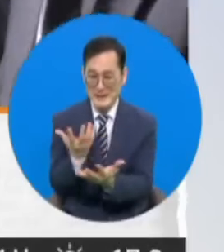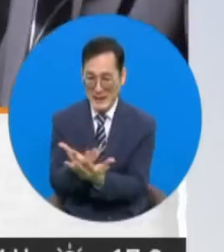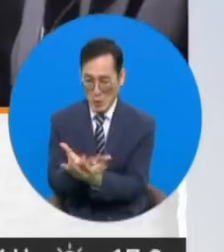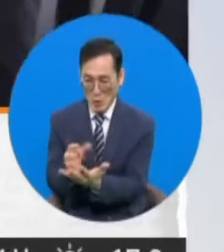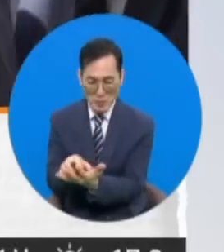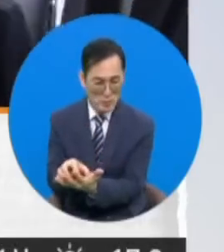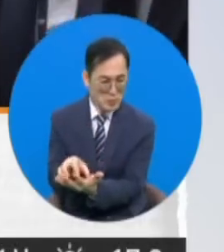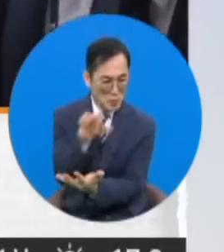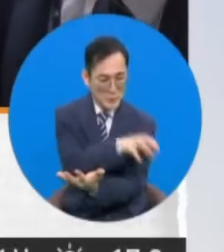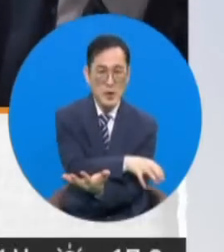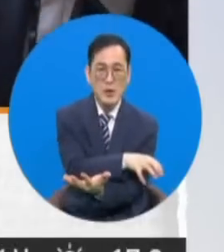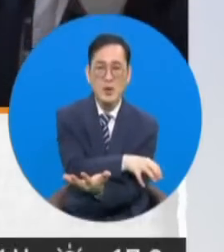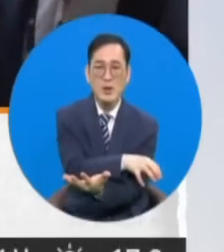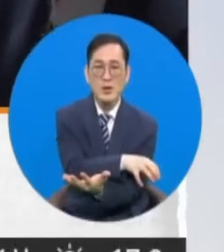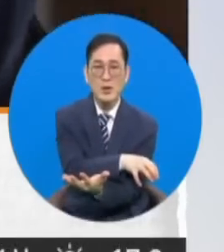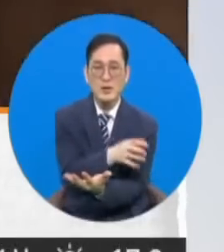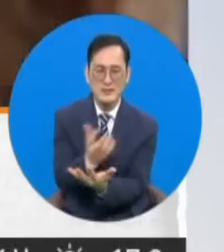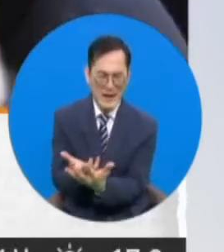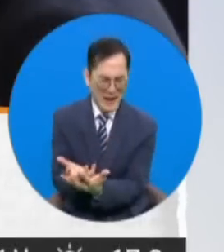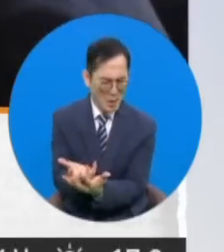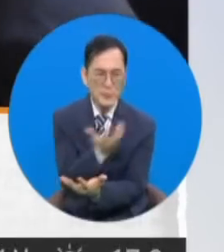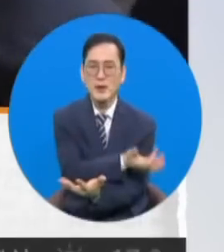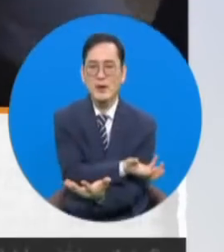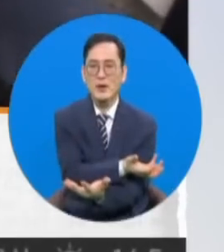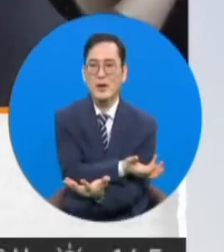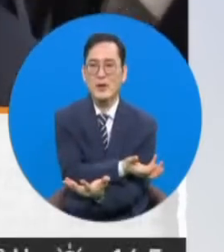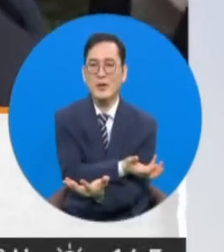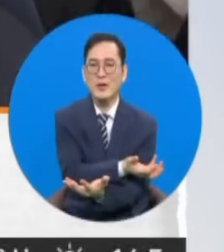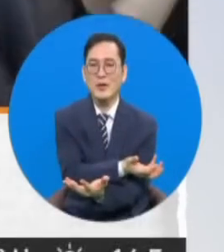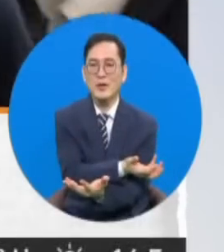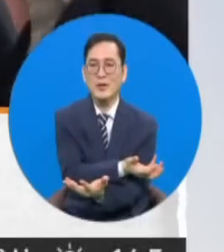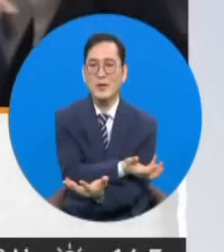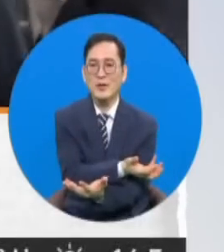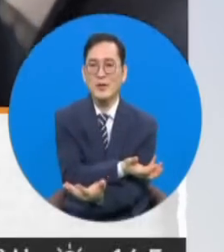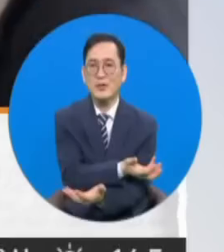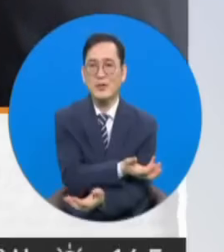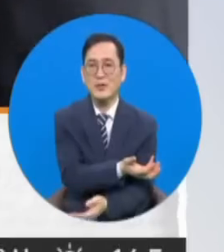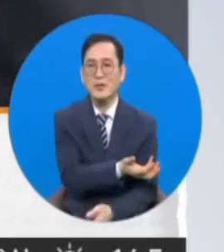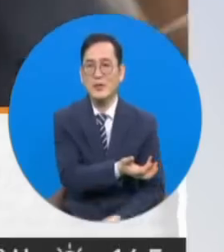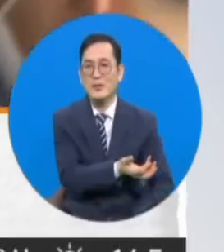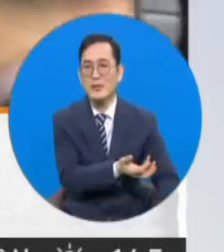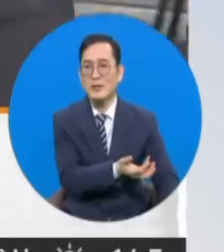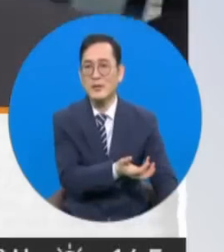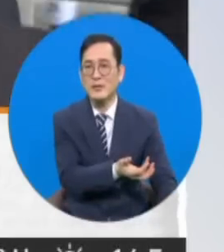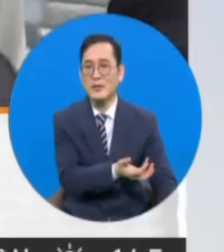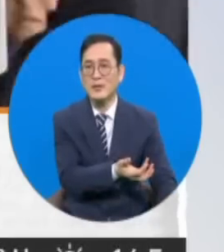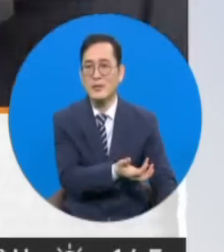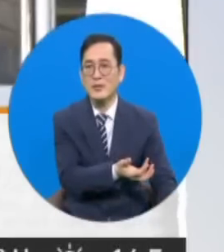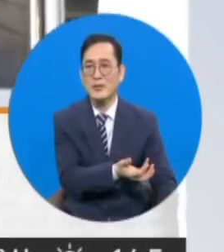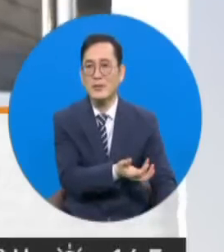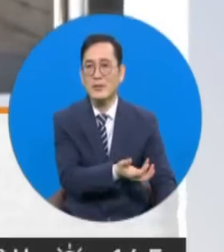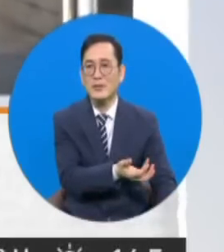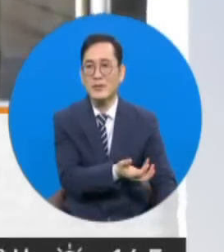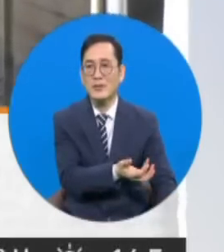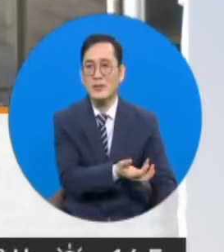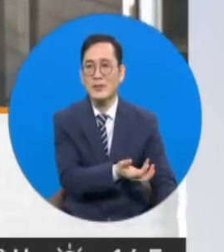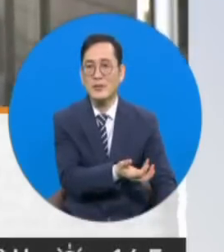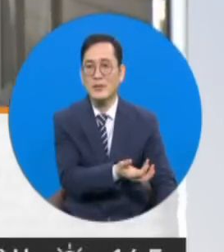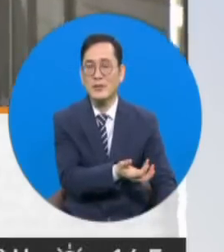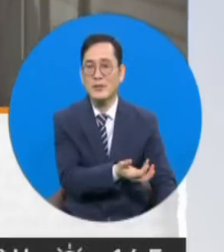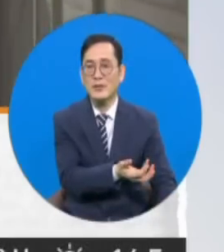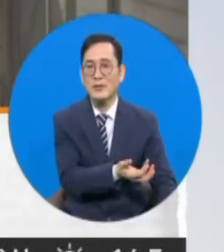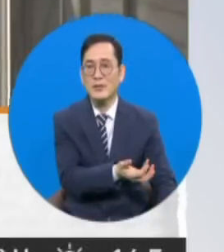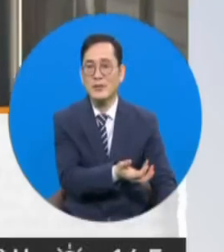세 폰에 옮겨 심어요 왜냐면 자기가 활동하고 업무하던게 있기 때문에 아예 깡통 폰을 들고 다닐 수는 없어요 그래서